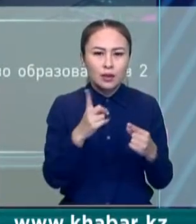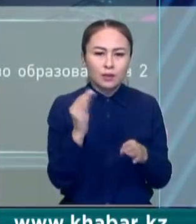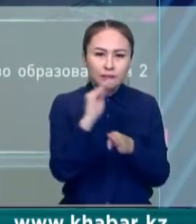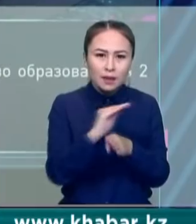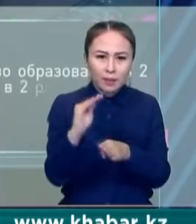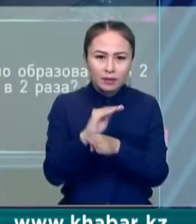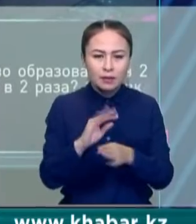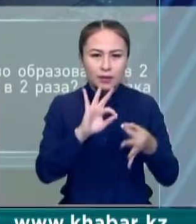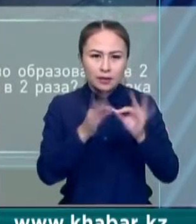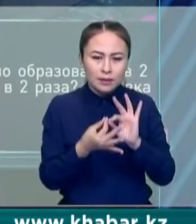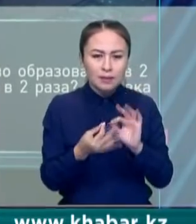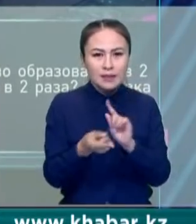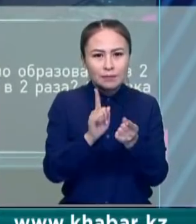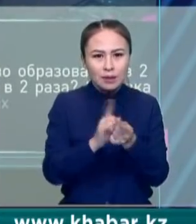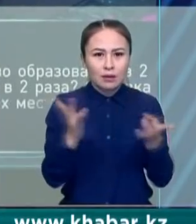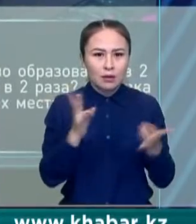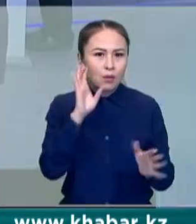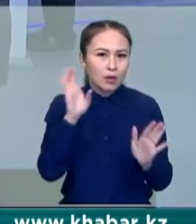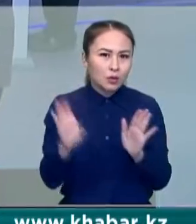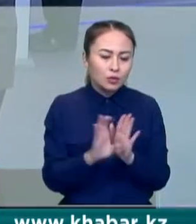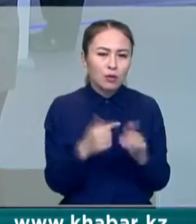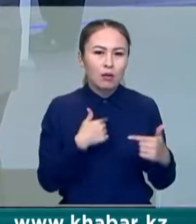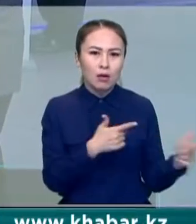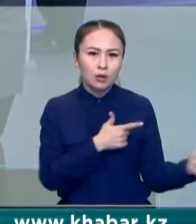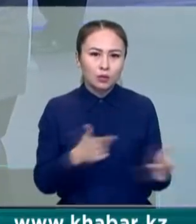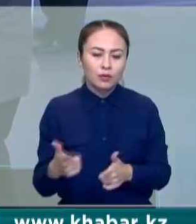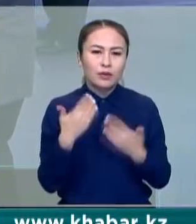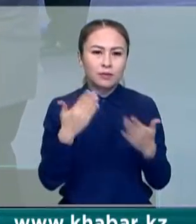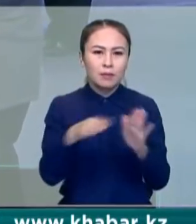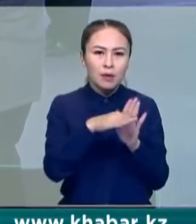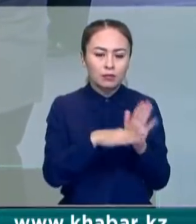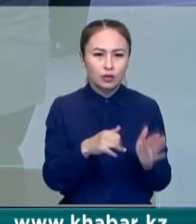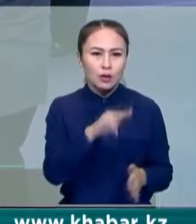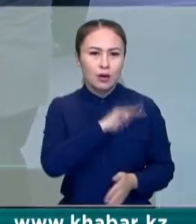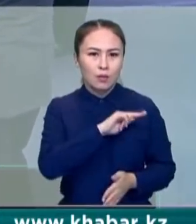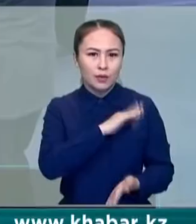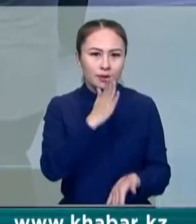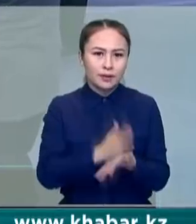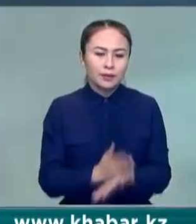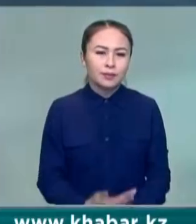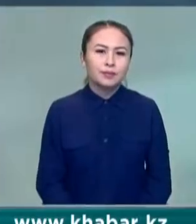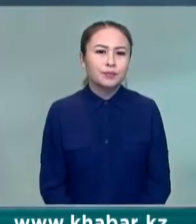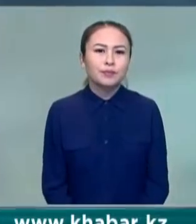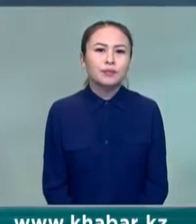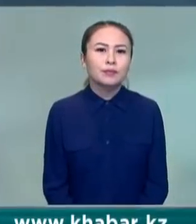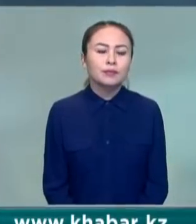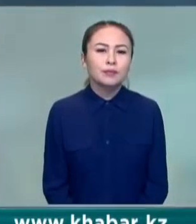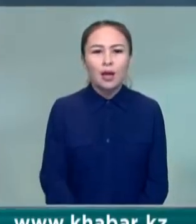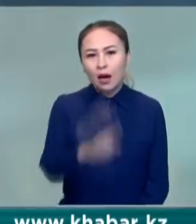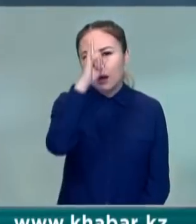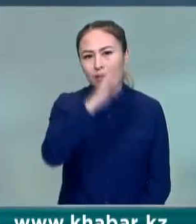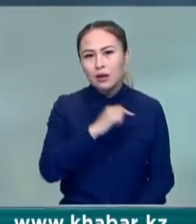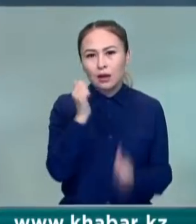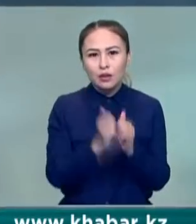осында айтылған сарапшылар пікірін тыңдауға дайынбыз. Біз қазір сол бағытта жұмыс жасап жатырмыз.